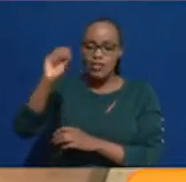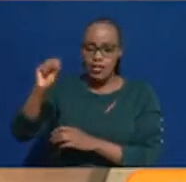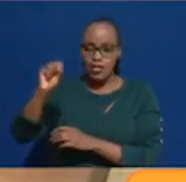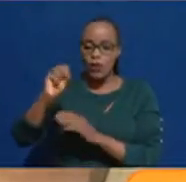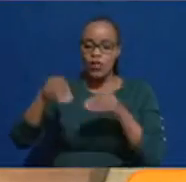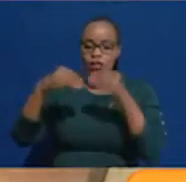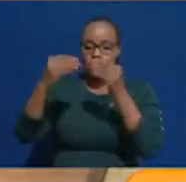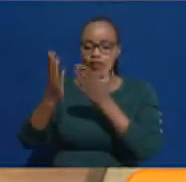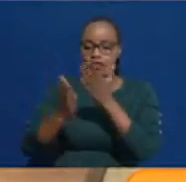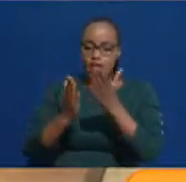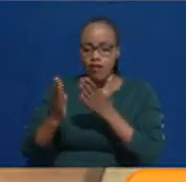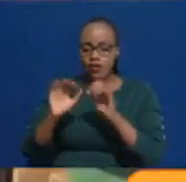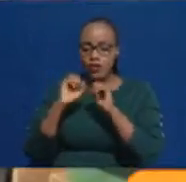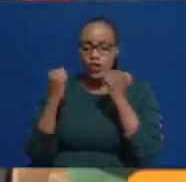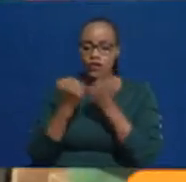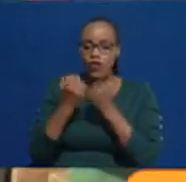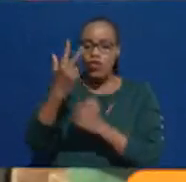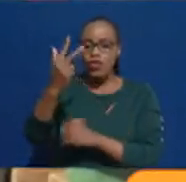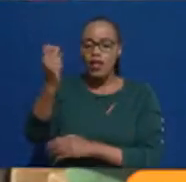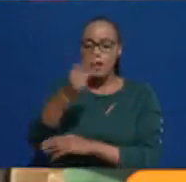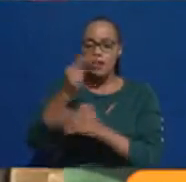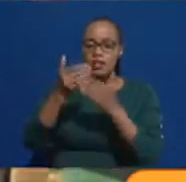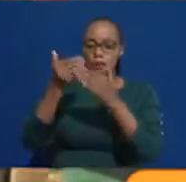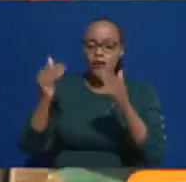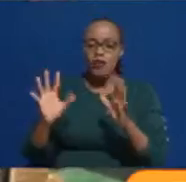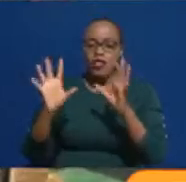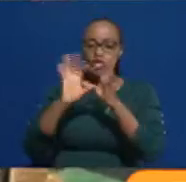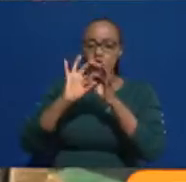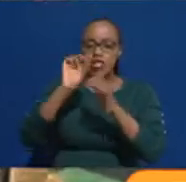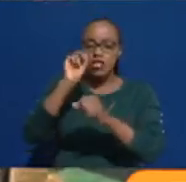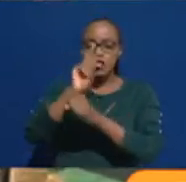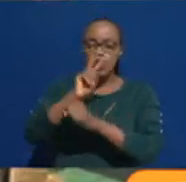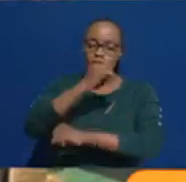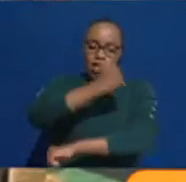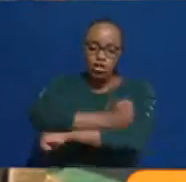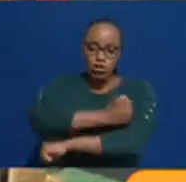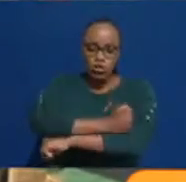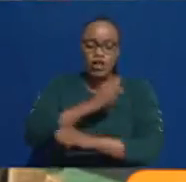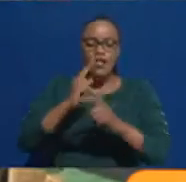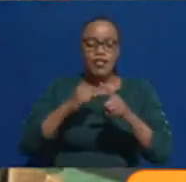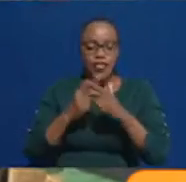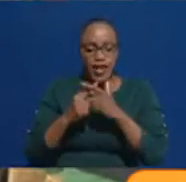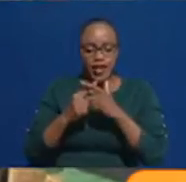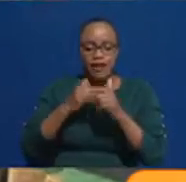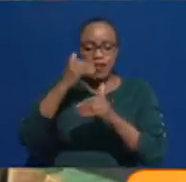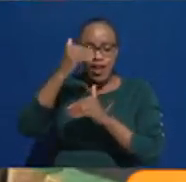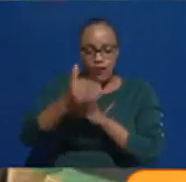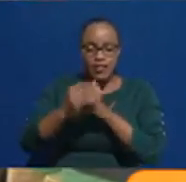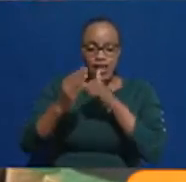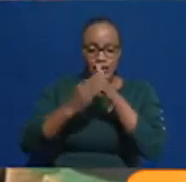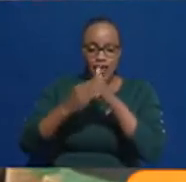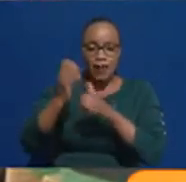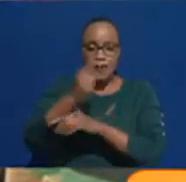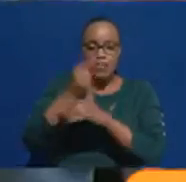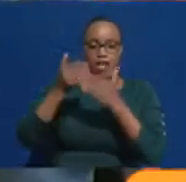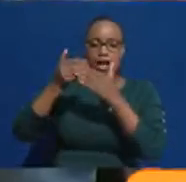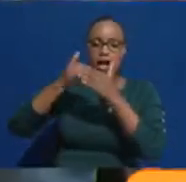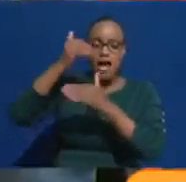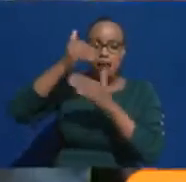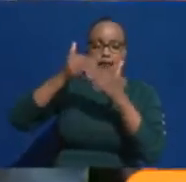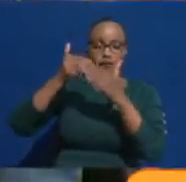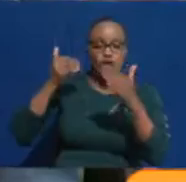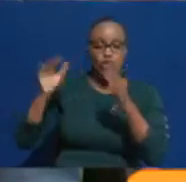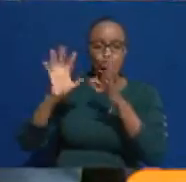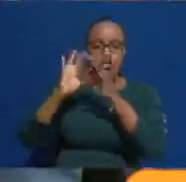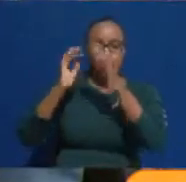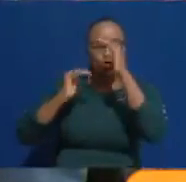huduma kwa jamii kwa miezi 3 kabla ya kujiunga na sekondari ya juu, na kisha miezi 9 kabla ya kujiunga na vyuo